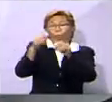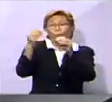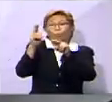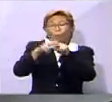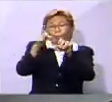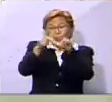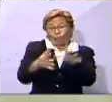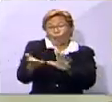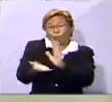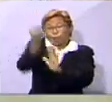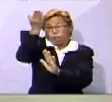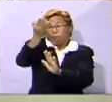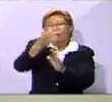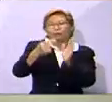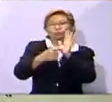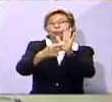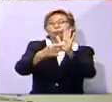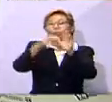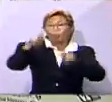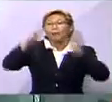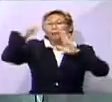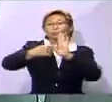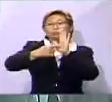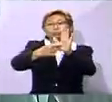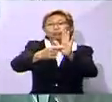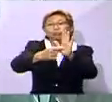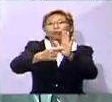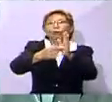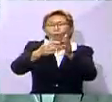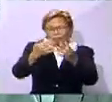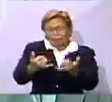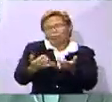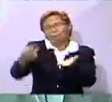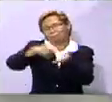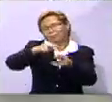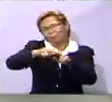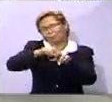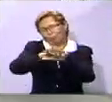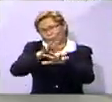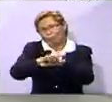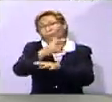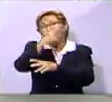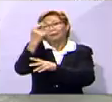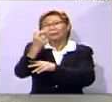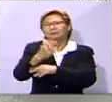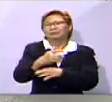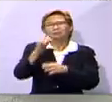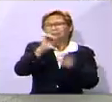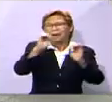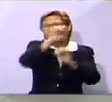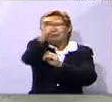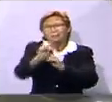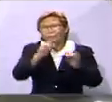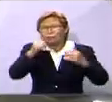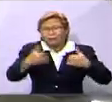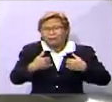jelas menunjukkan lebih ramai rakyat Malaysia kini memilih untuk menggunakan pengangkutan awam. Meskipun tanpa diskaun tersebut,